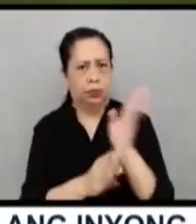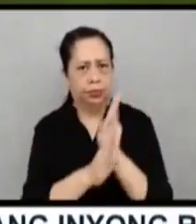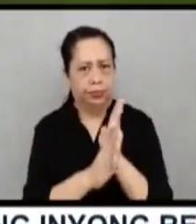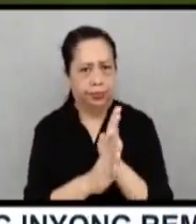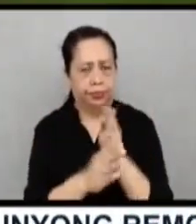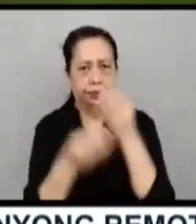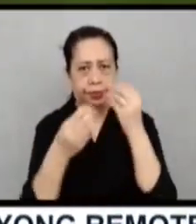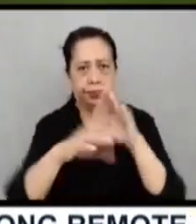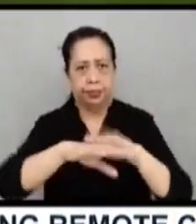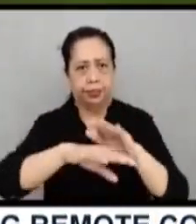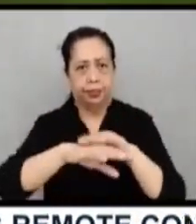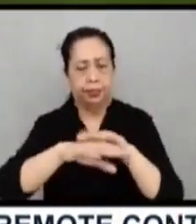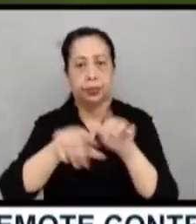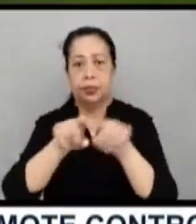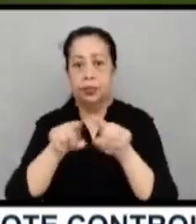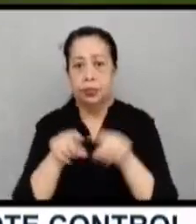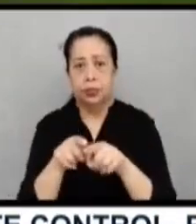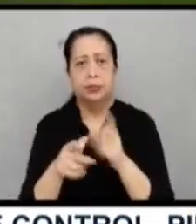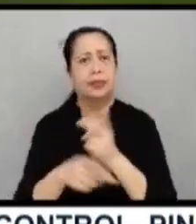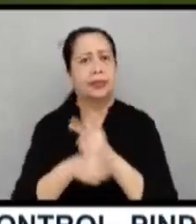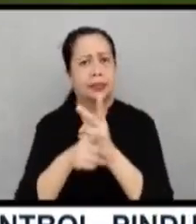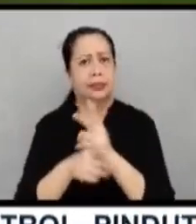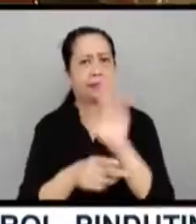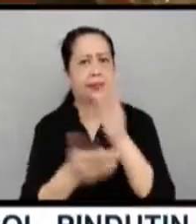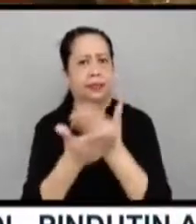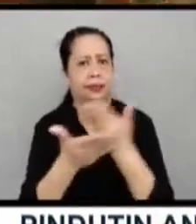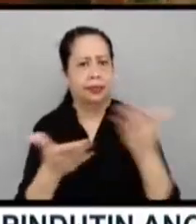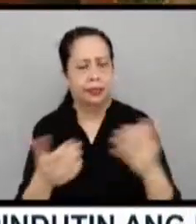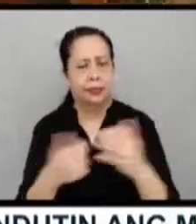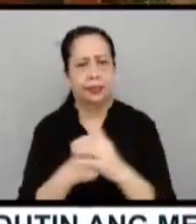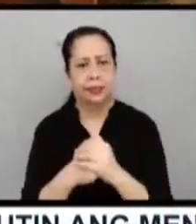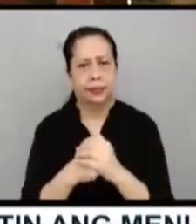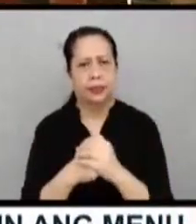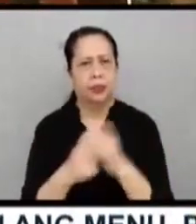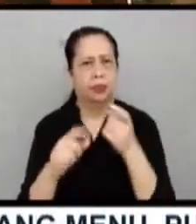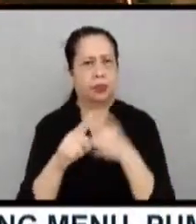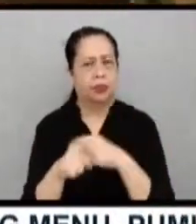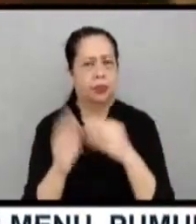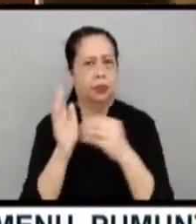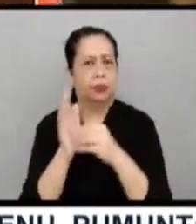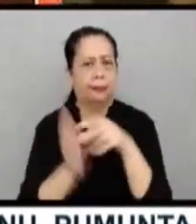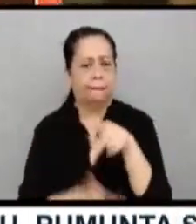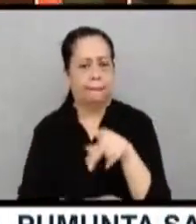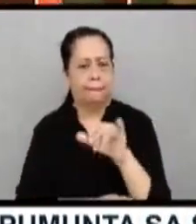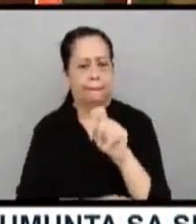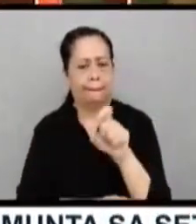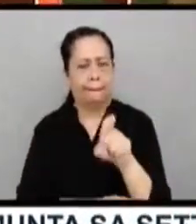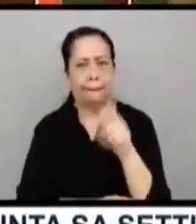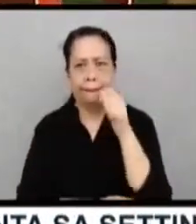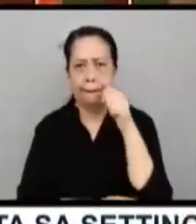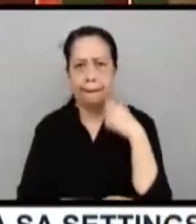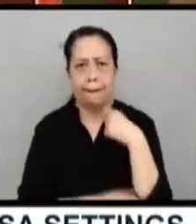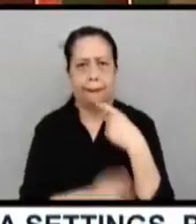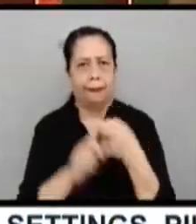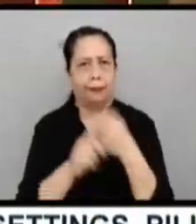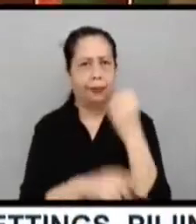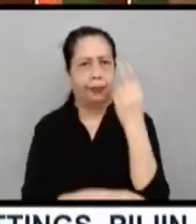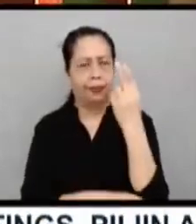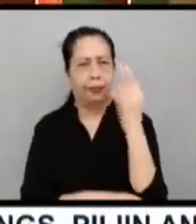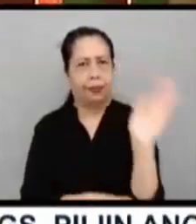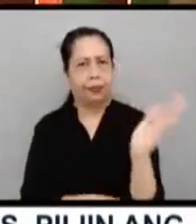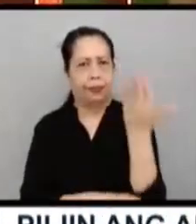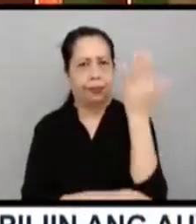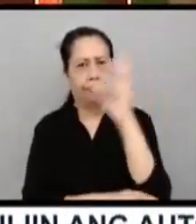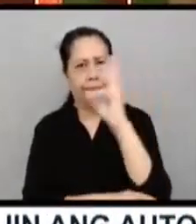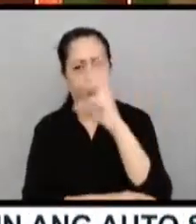sa mga pasahero na ingatan ang kanilang mga bagahe. Batay sa tala ng PITX kahapon mula 12 a.m. hanggang